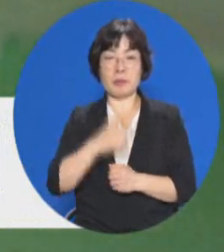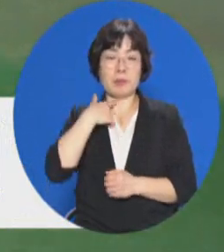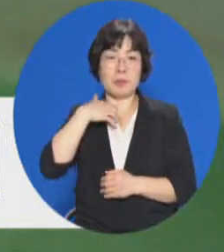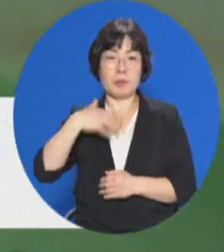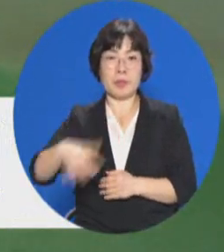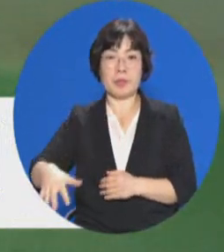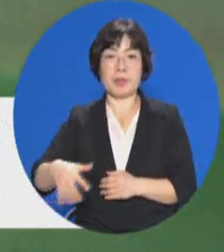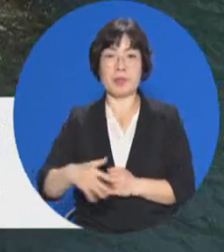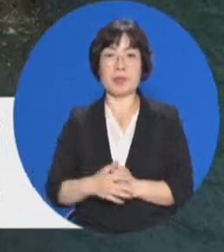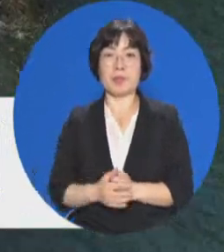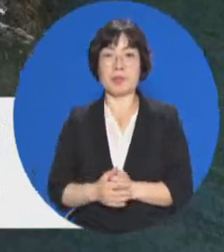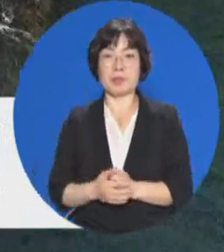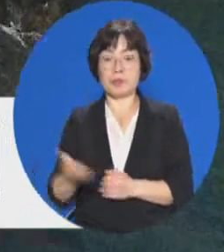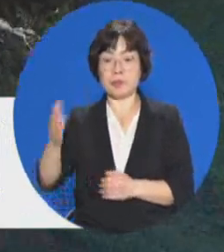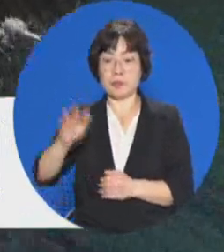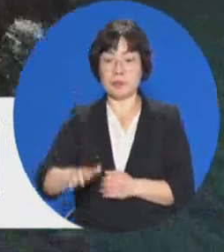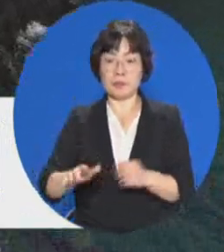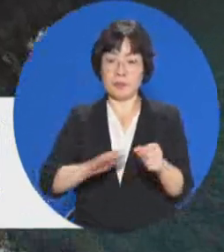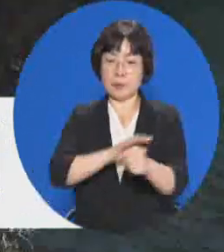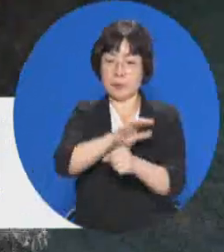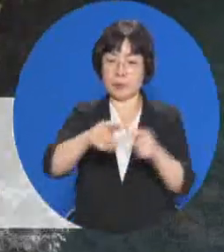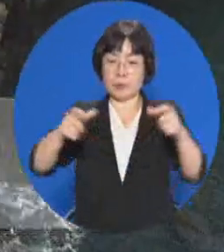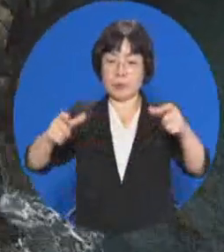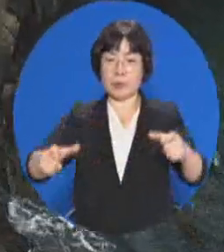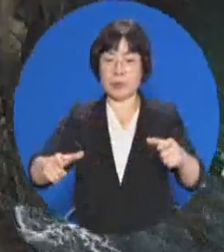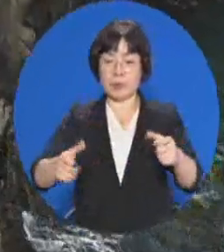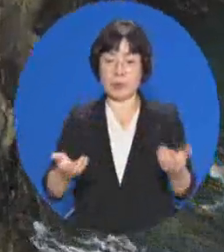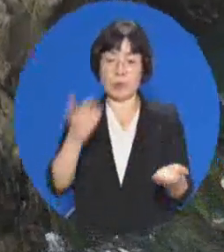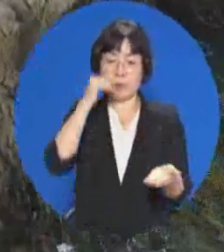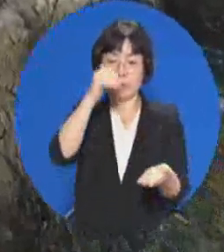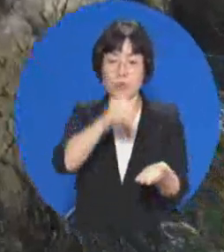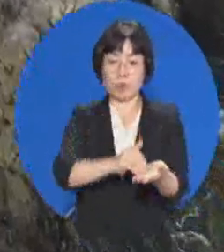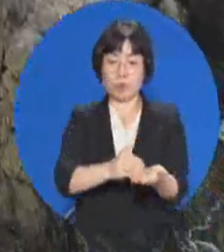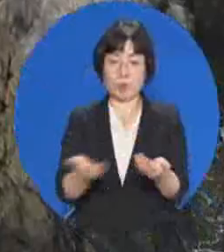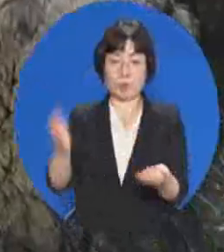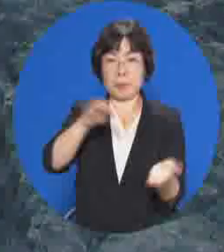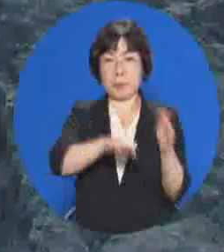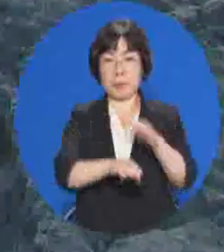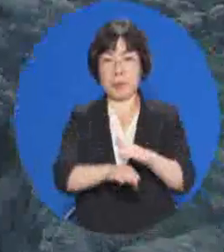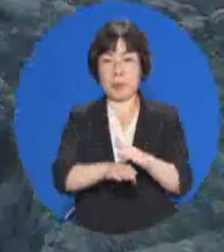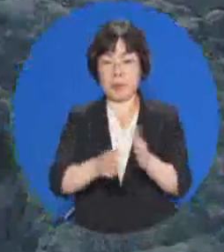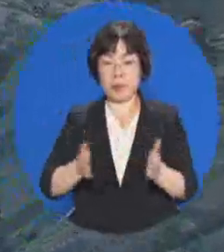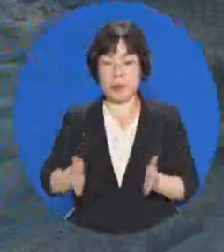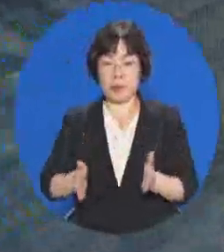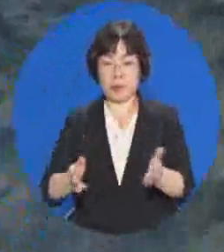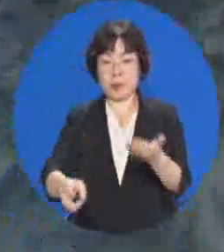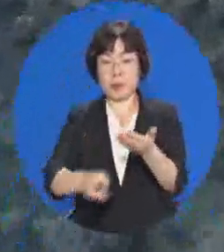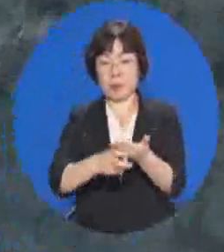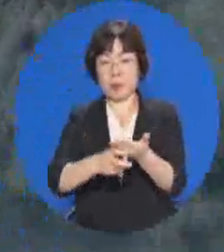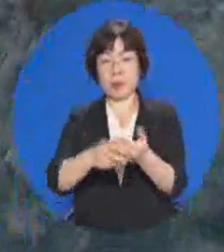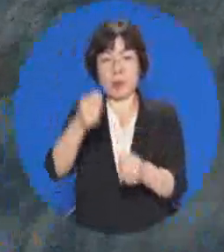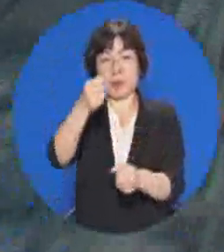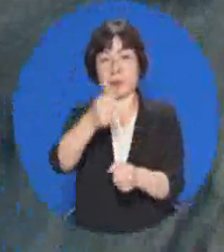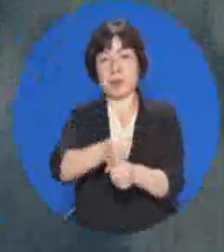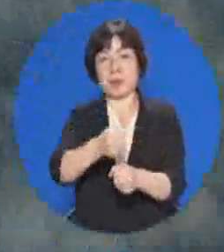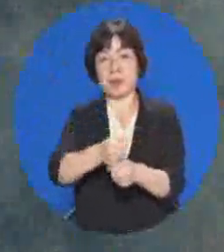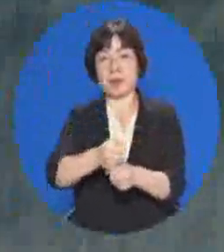의혹을 부인했습니다. 하지만 특화 경관지구 내 갯바위의 시멘트 매립에서부터 인근 산지의 도로